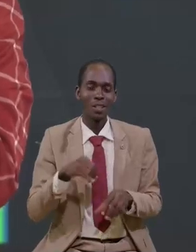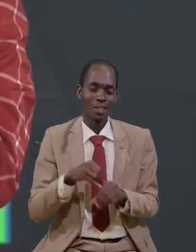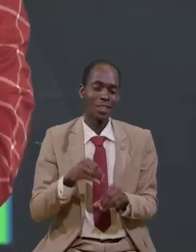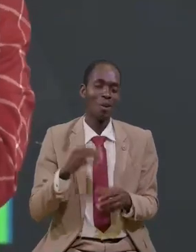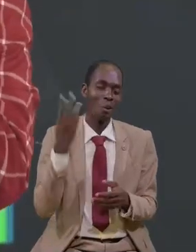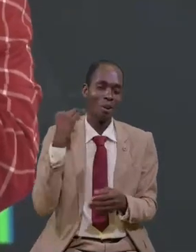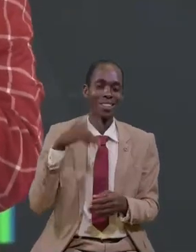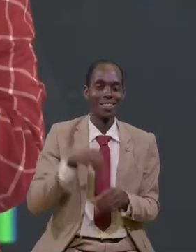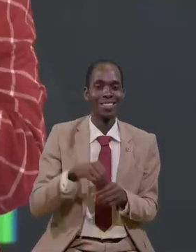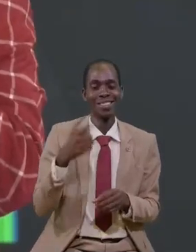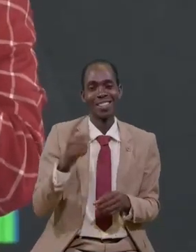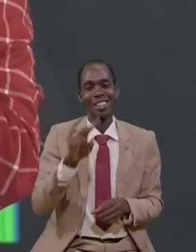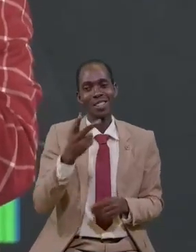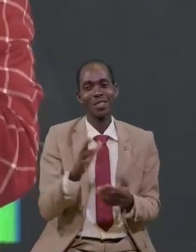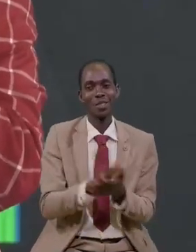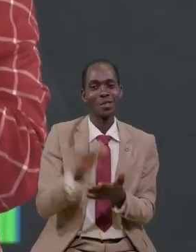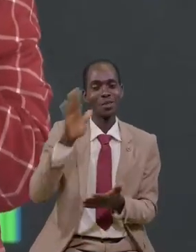Il y a longtemps,